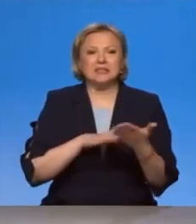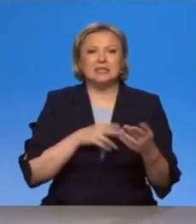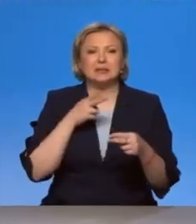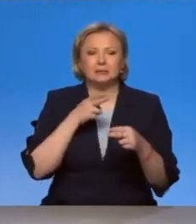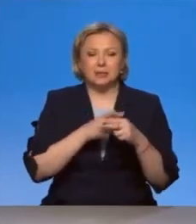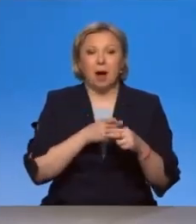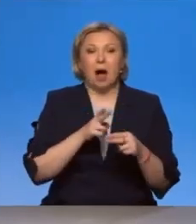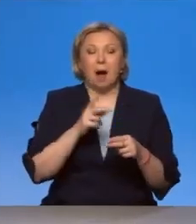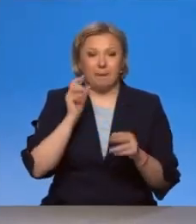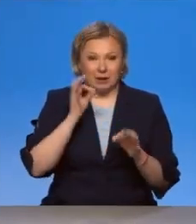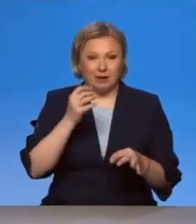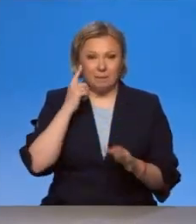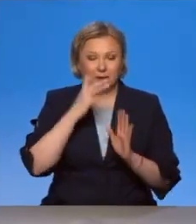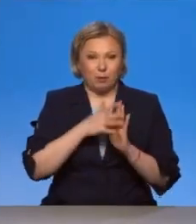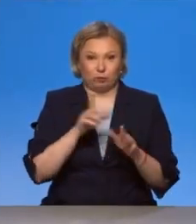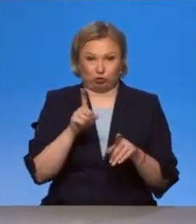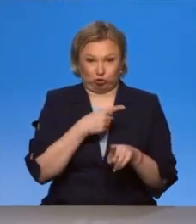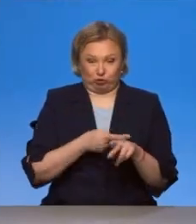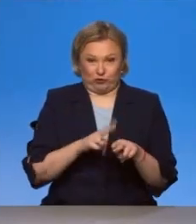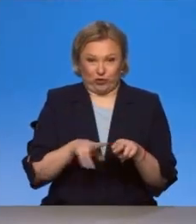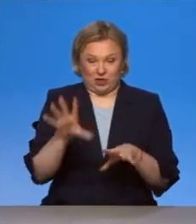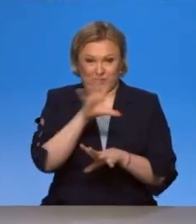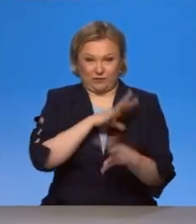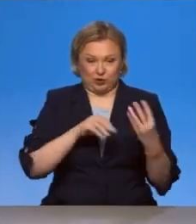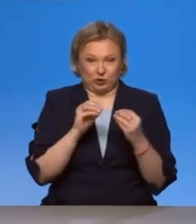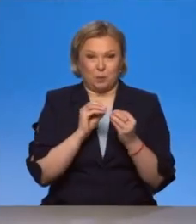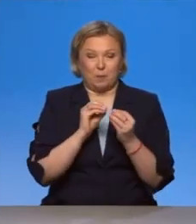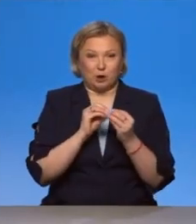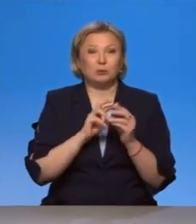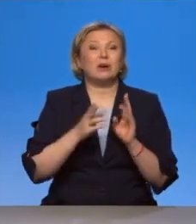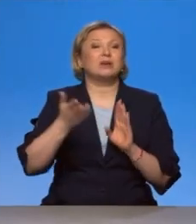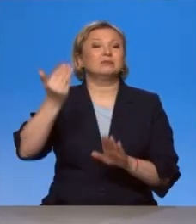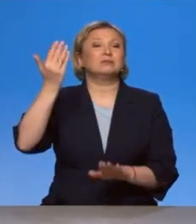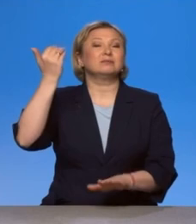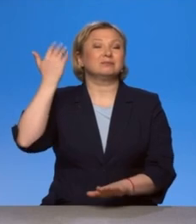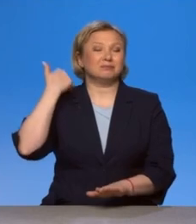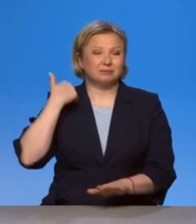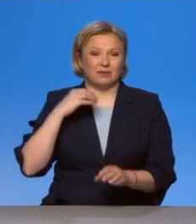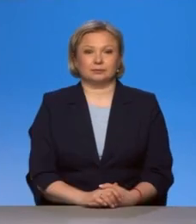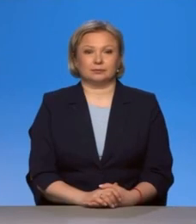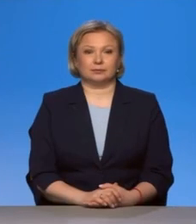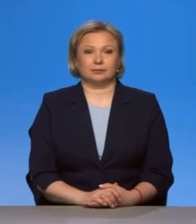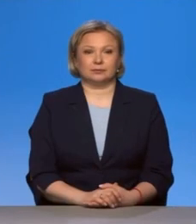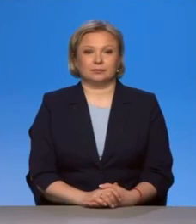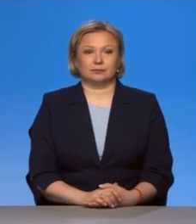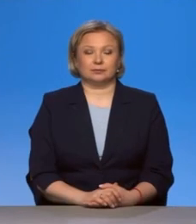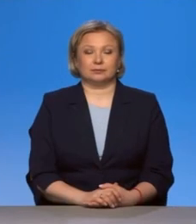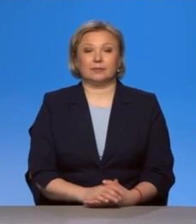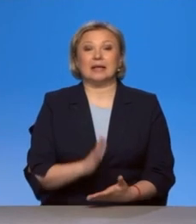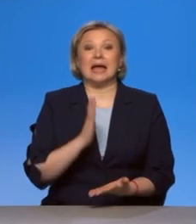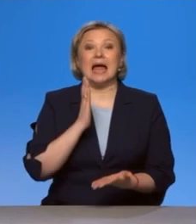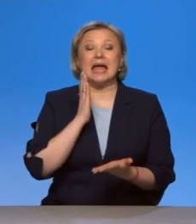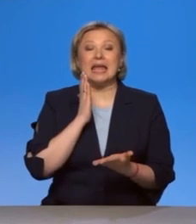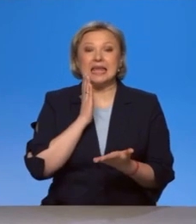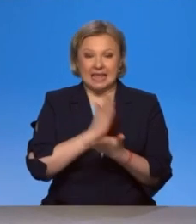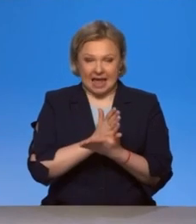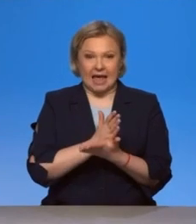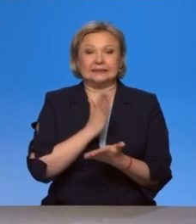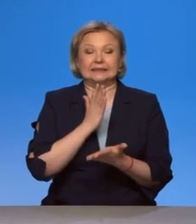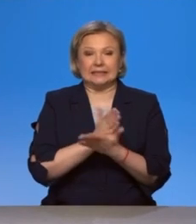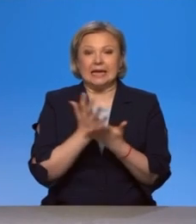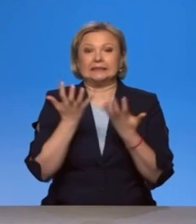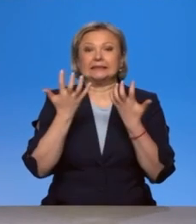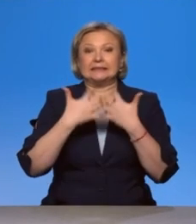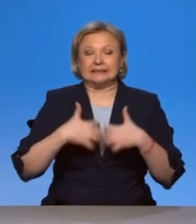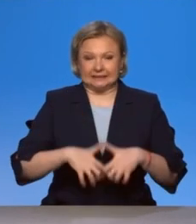вот это по-прежнему, да, как и в те времена, о которых вы говорили, делается вручную? Есть кружевоплетельные машины, но